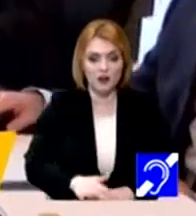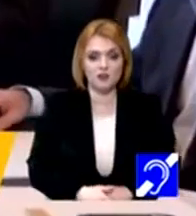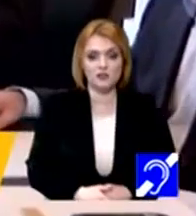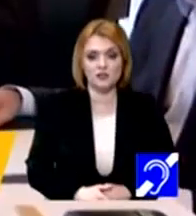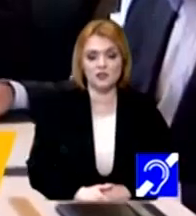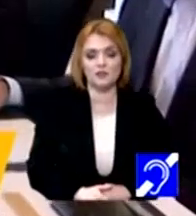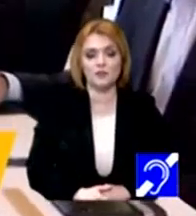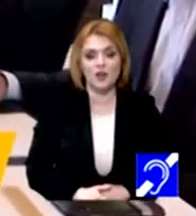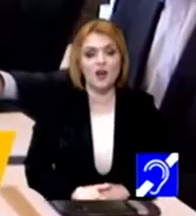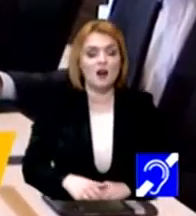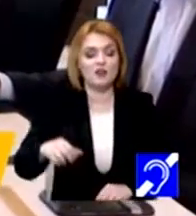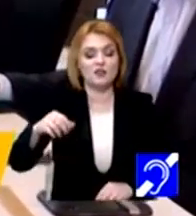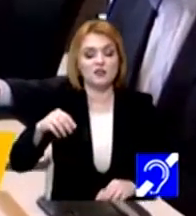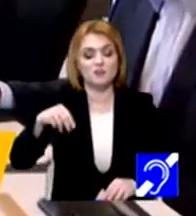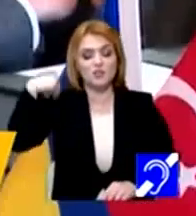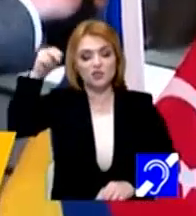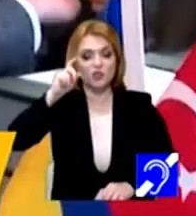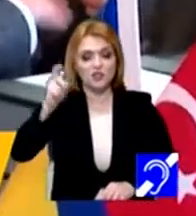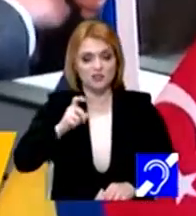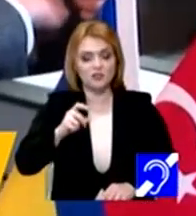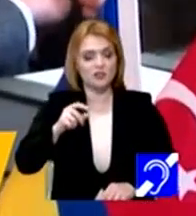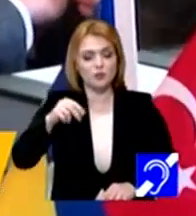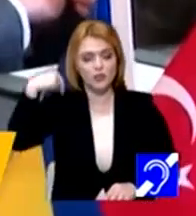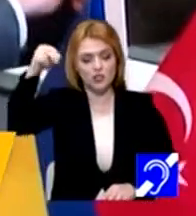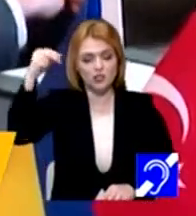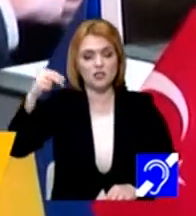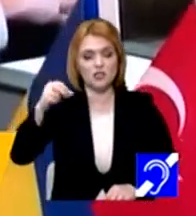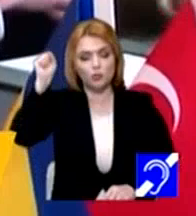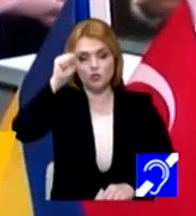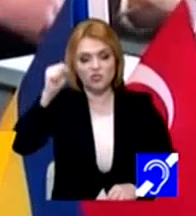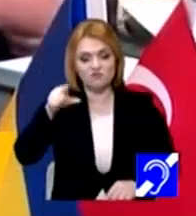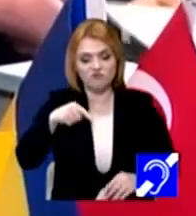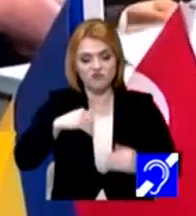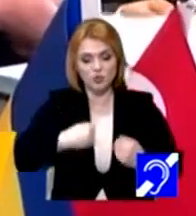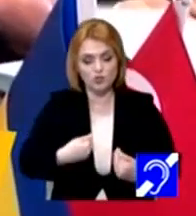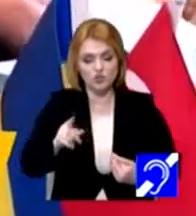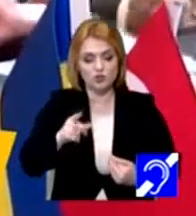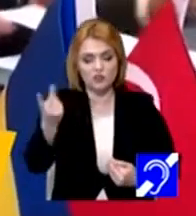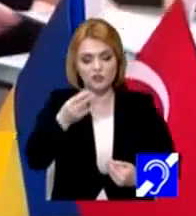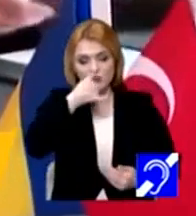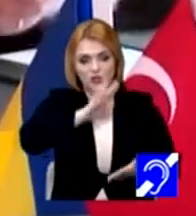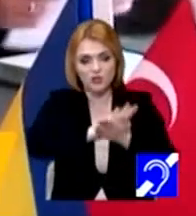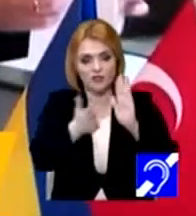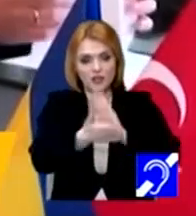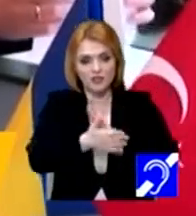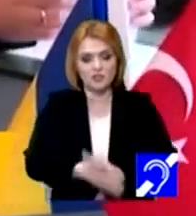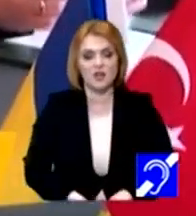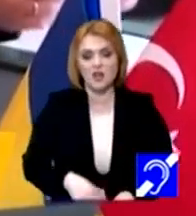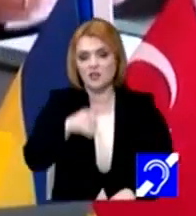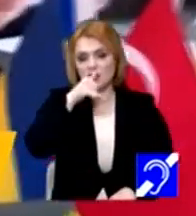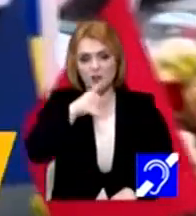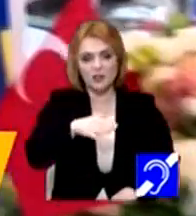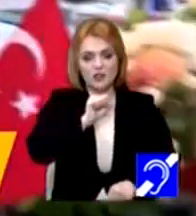de lipsa unui progres în urma discuțiilor cu omologul său rus. El le-a spus jurnaliștilor că nu s-a putut conveni o încetare a focului